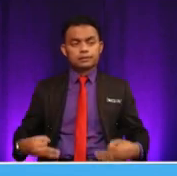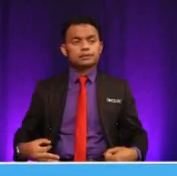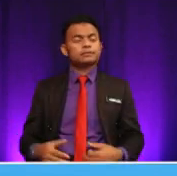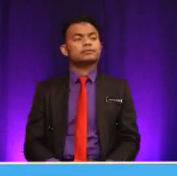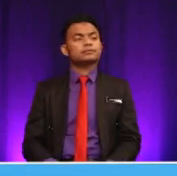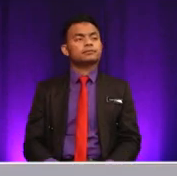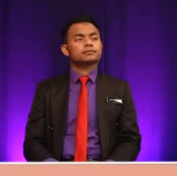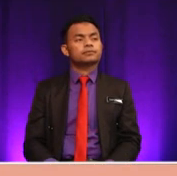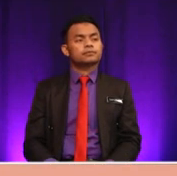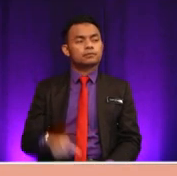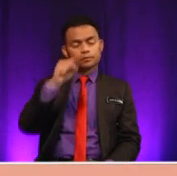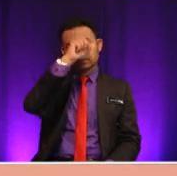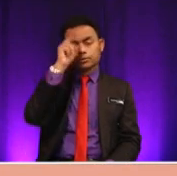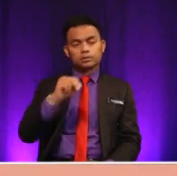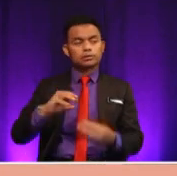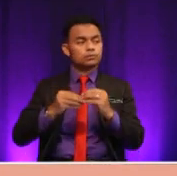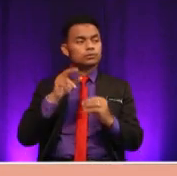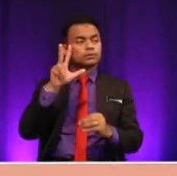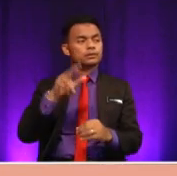yang ketiga